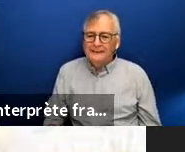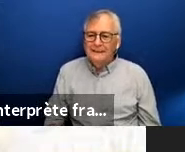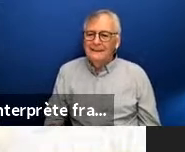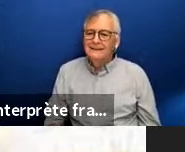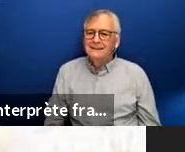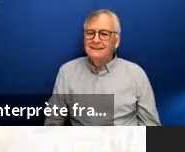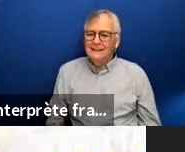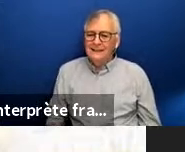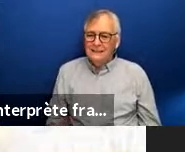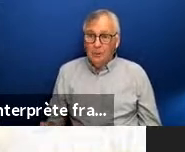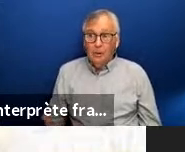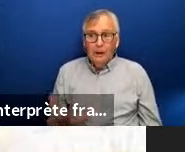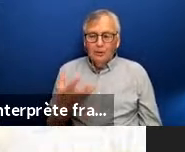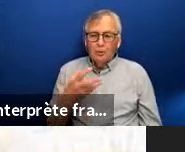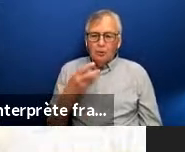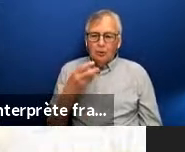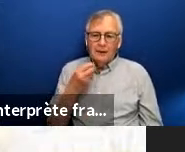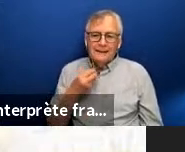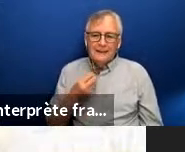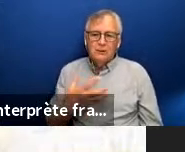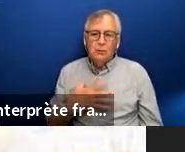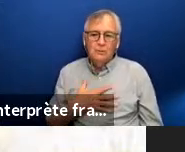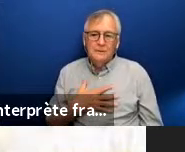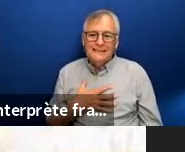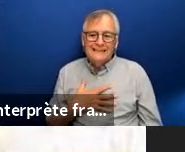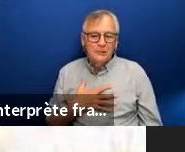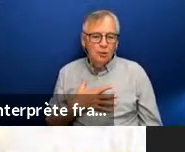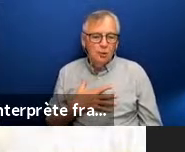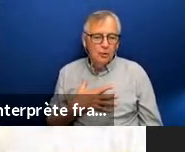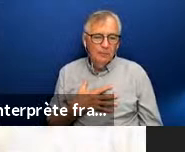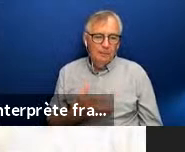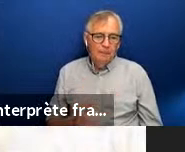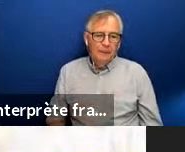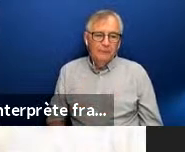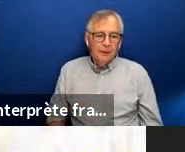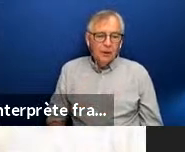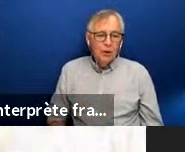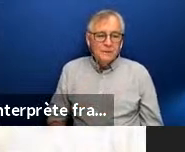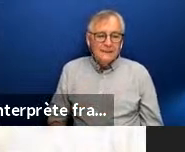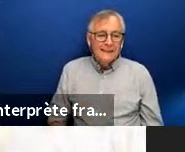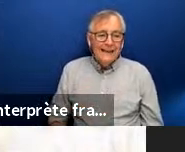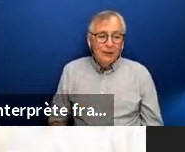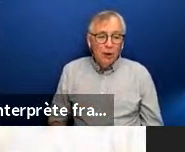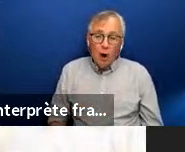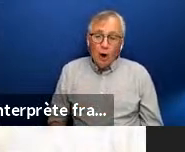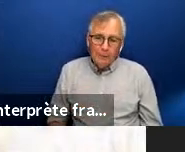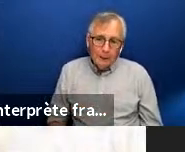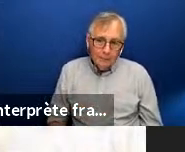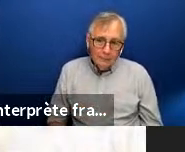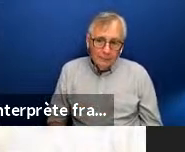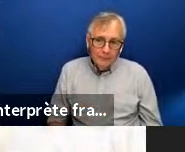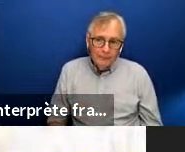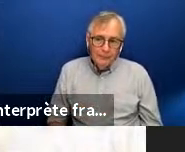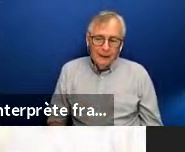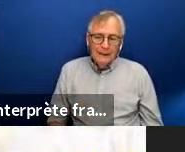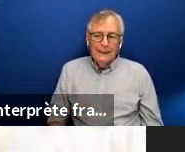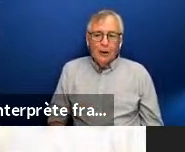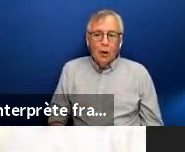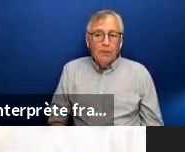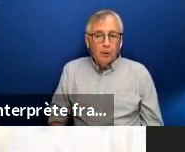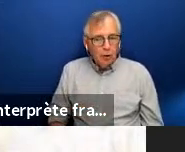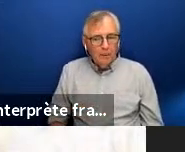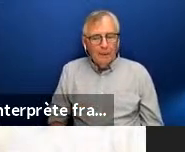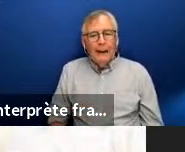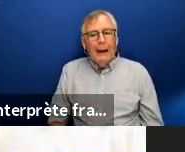de fatigue, tu sais, ça indique pas. Donc, de faire attention aux attitudes. Il y a aussi des normes,